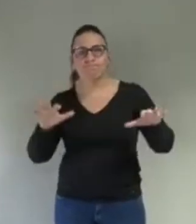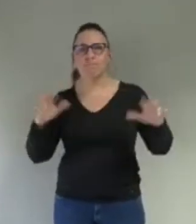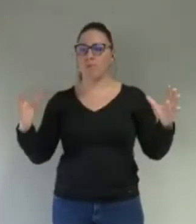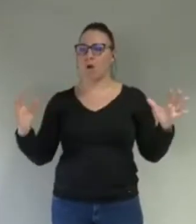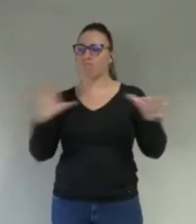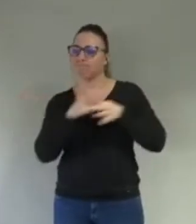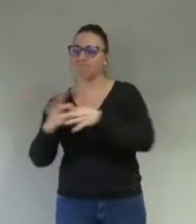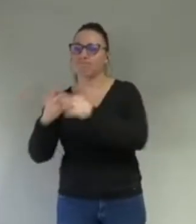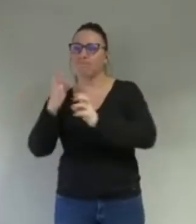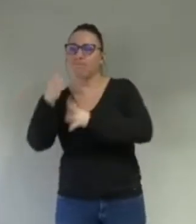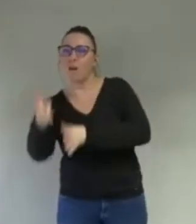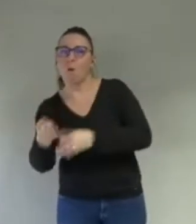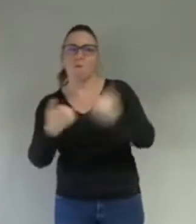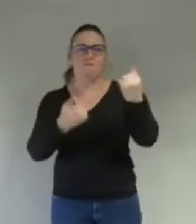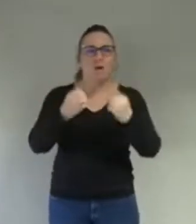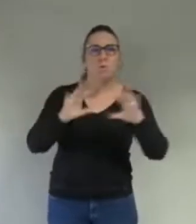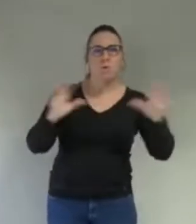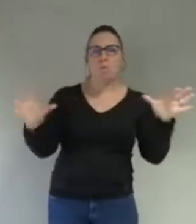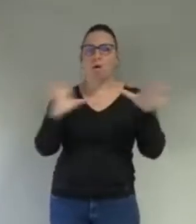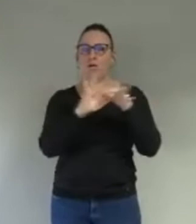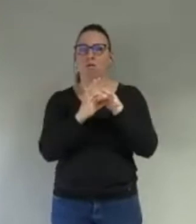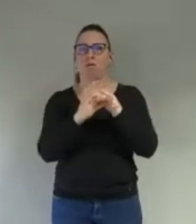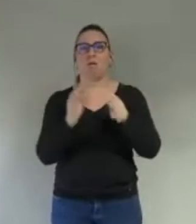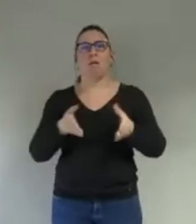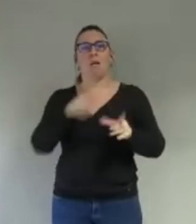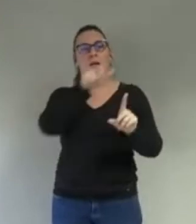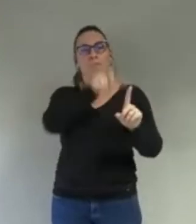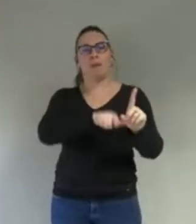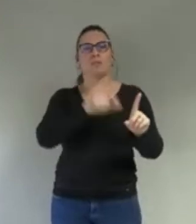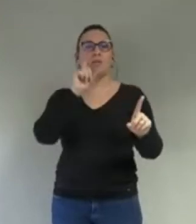modes de déplacement. À une habitante de Foch qui